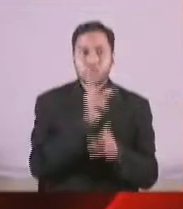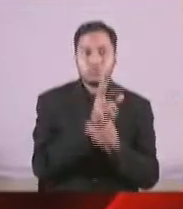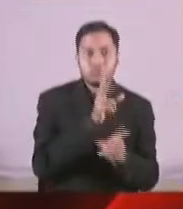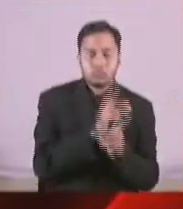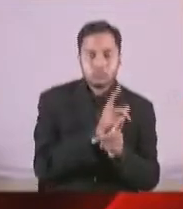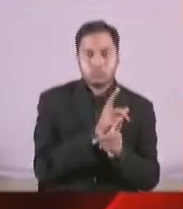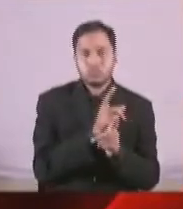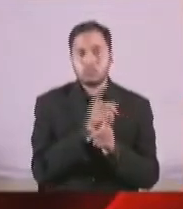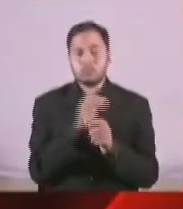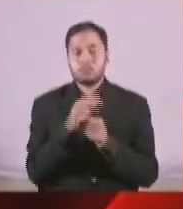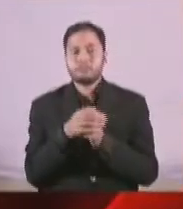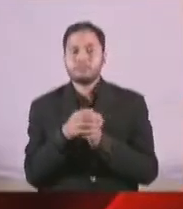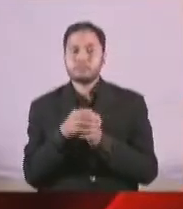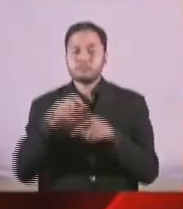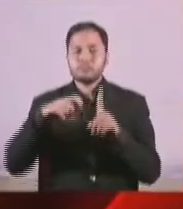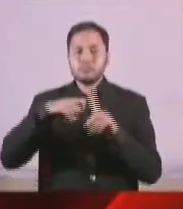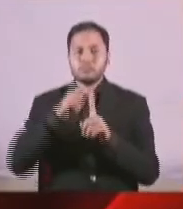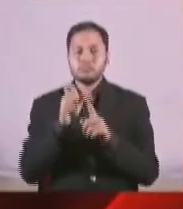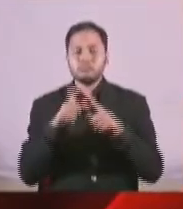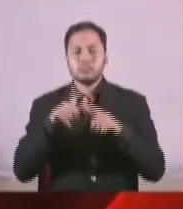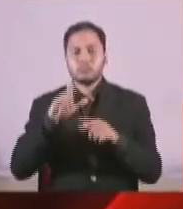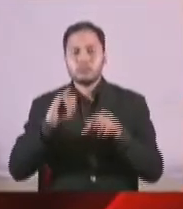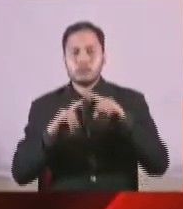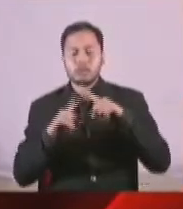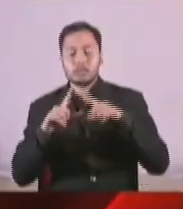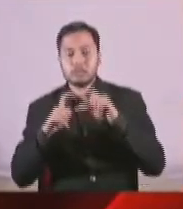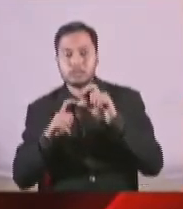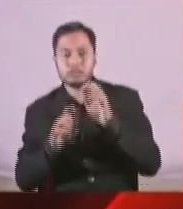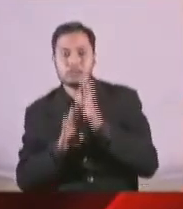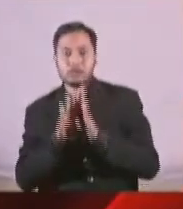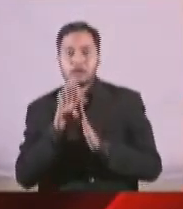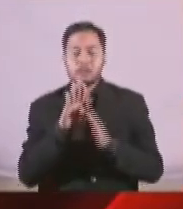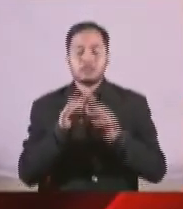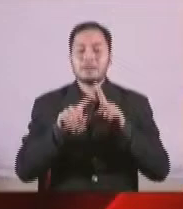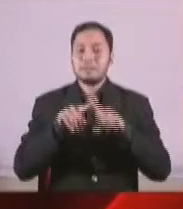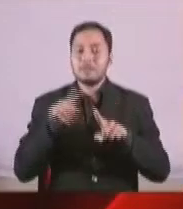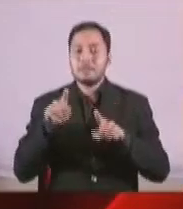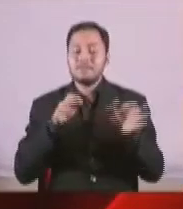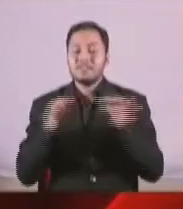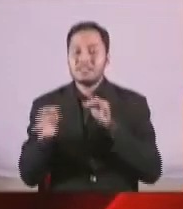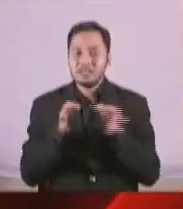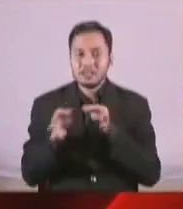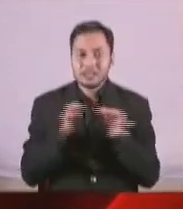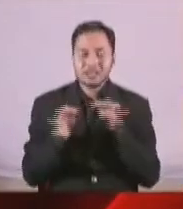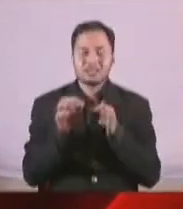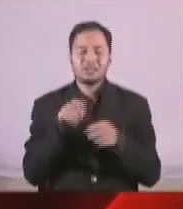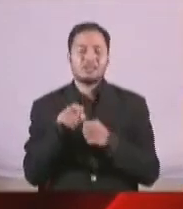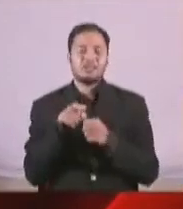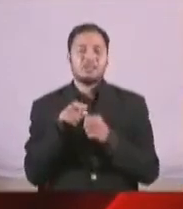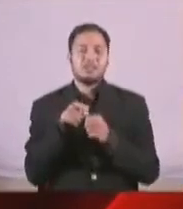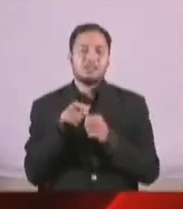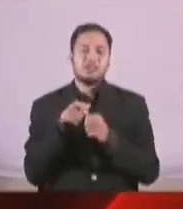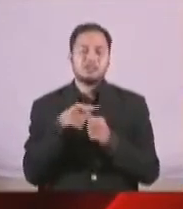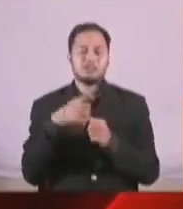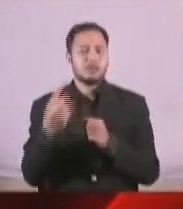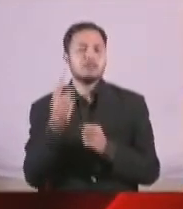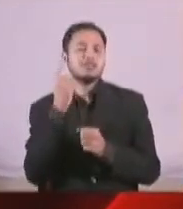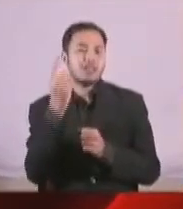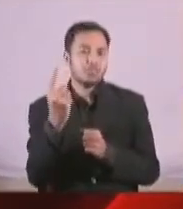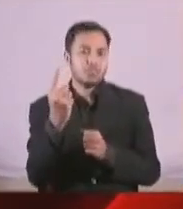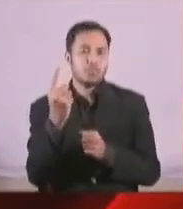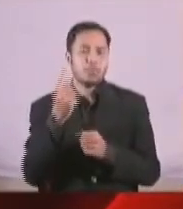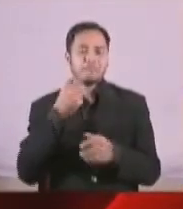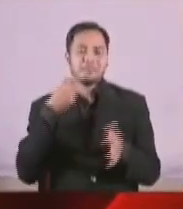guru. Tapi selain guru, fasilitas ini akan menjadi salah satu poin yang akan kami perhatikan, akan